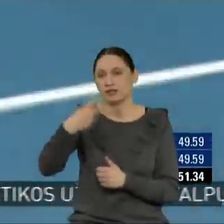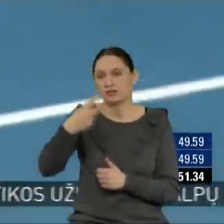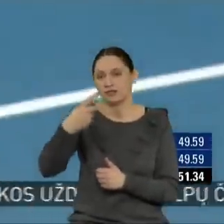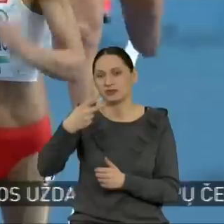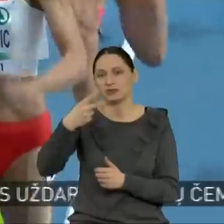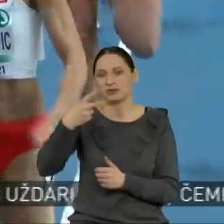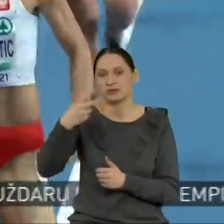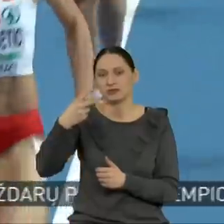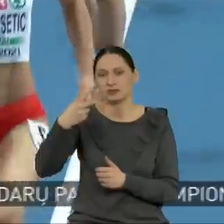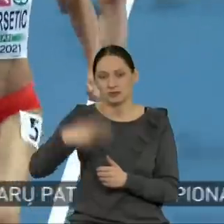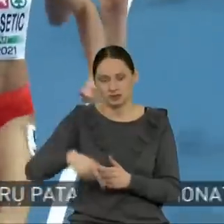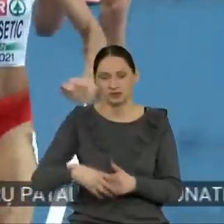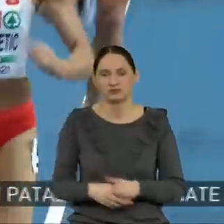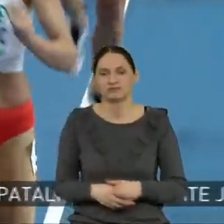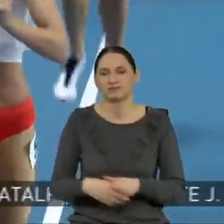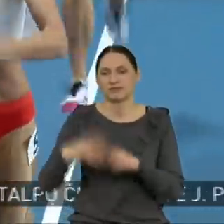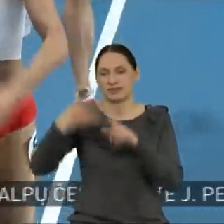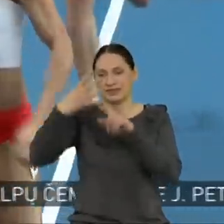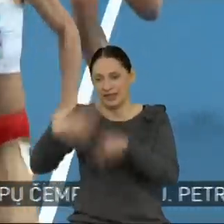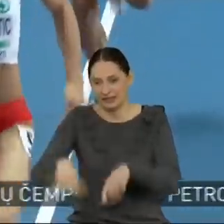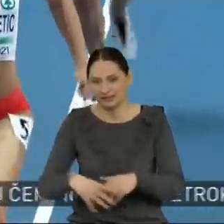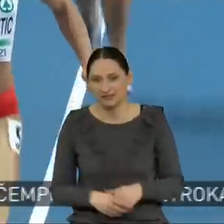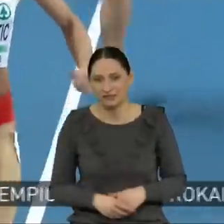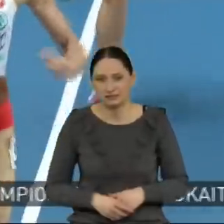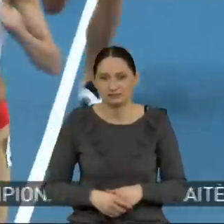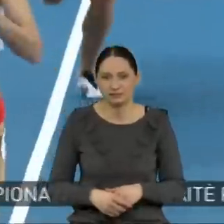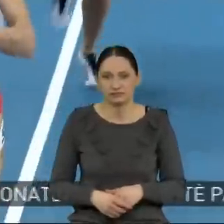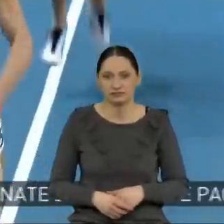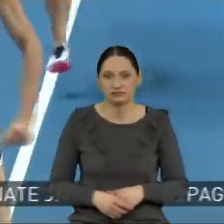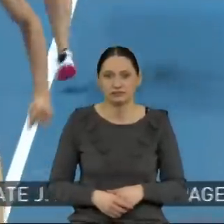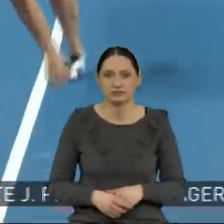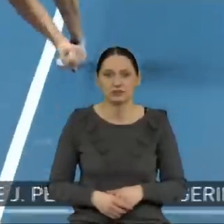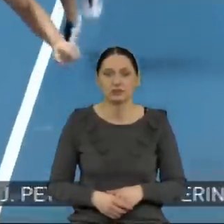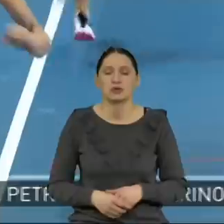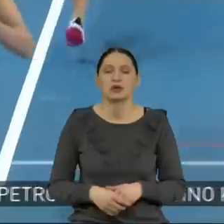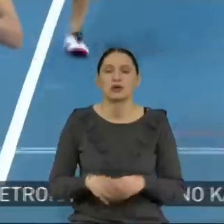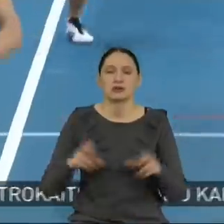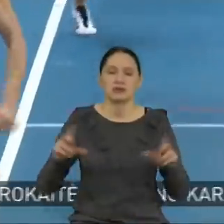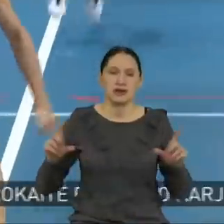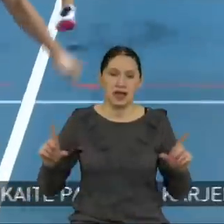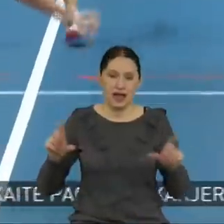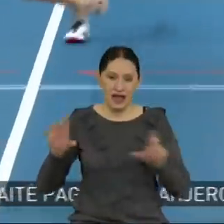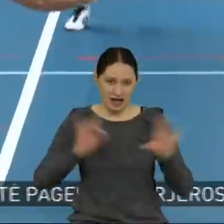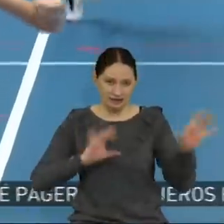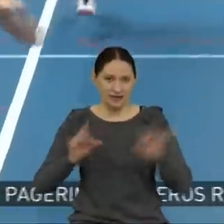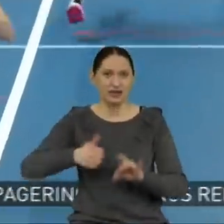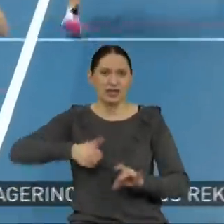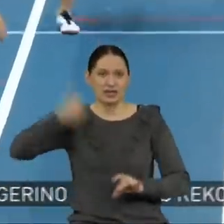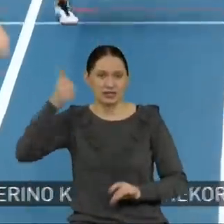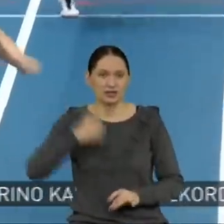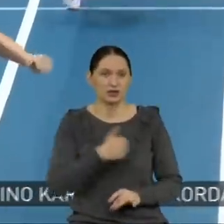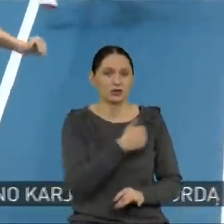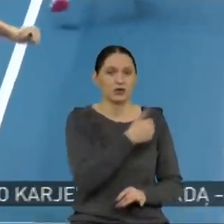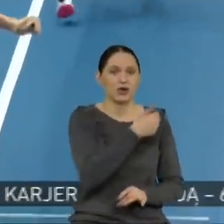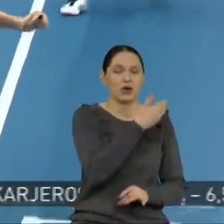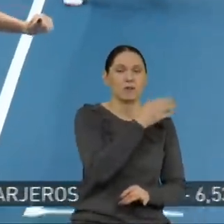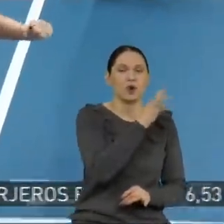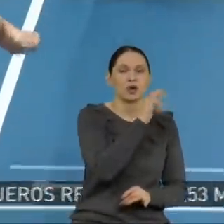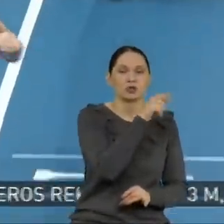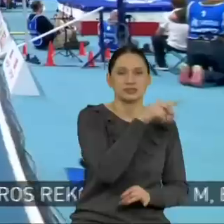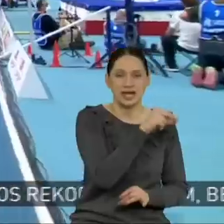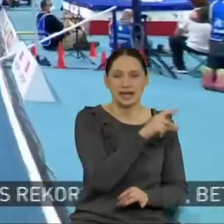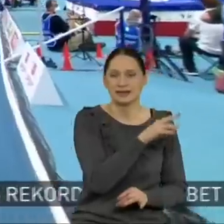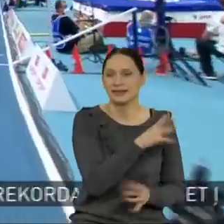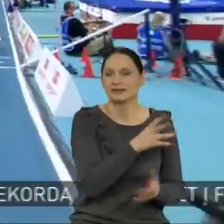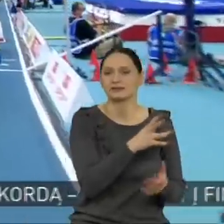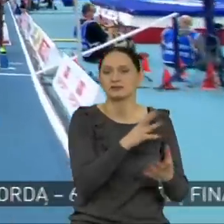53,20 sekundės ir buvo ketvirta. Geriau lietuvėms sekėsi atrankos bėgimuose. Morauskaitė pirmenybės Lenkijoje paliks su